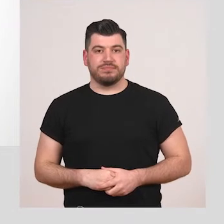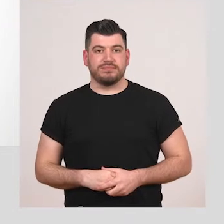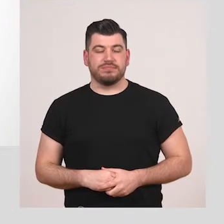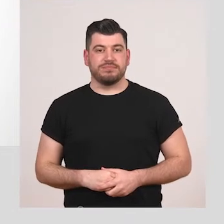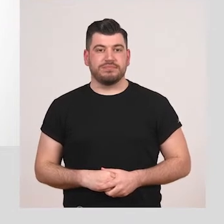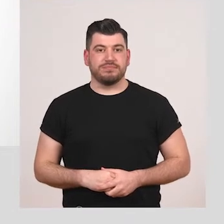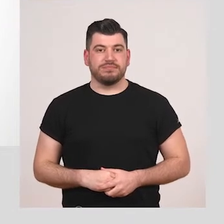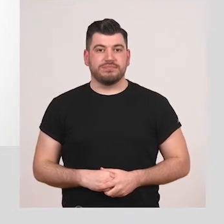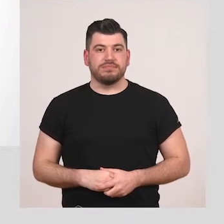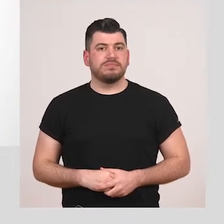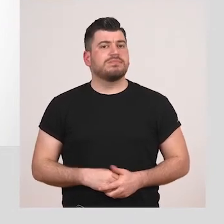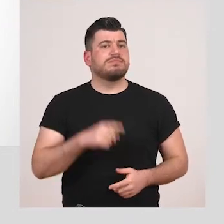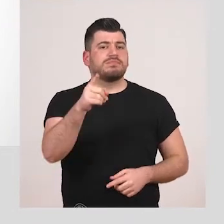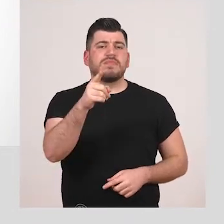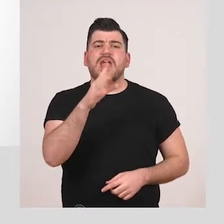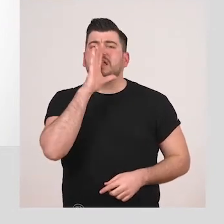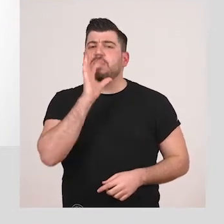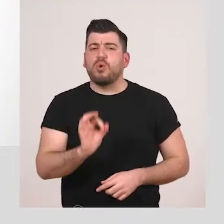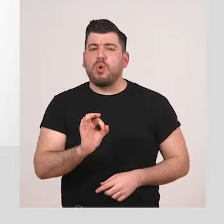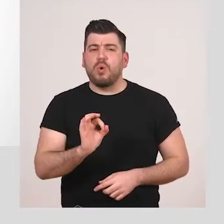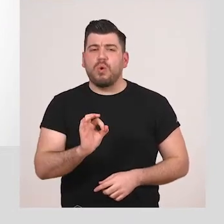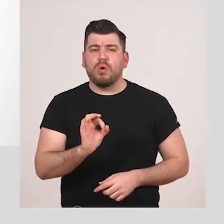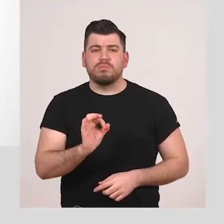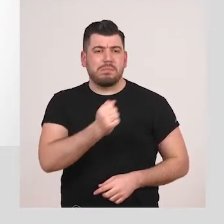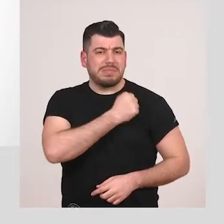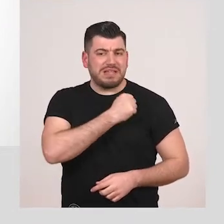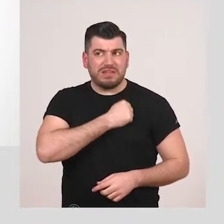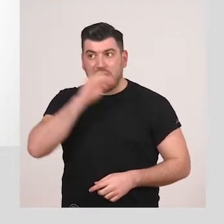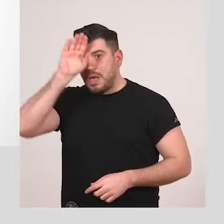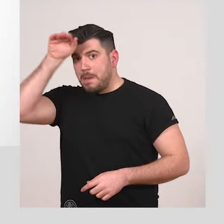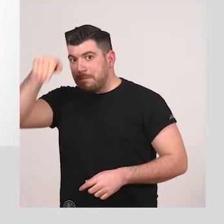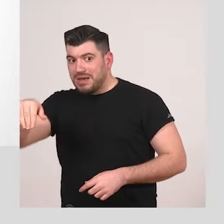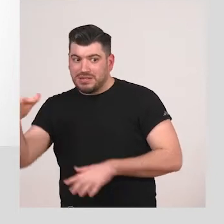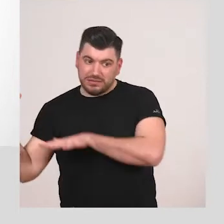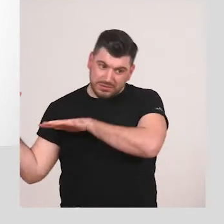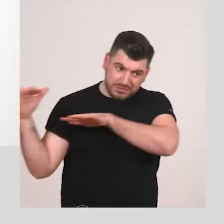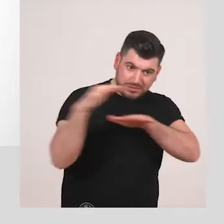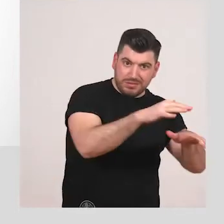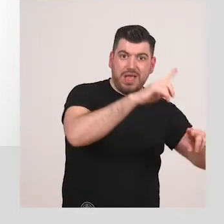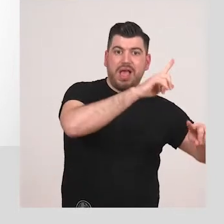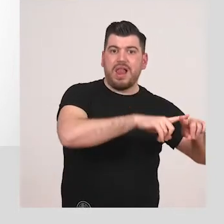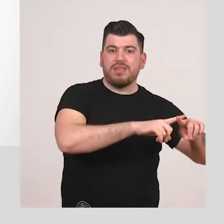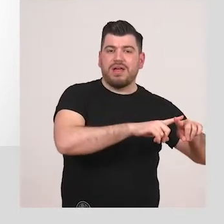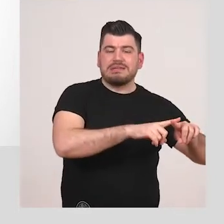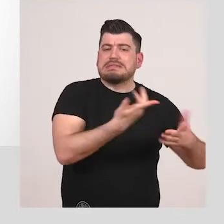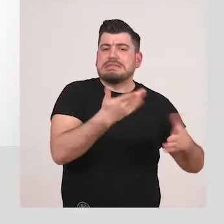Για ποιο λόγο πιστεύετε οι Πέρσες επιτέθηκαν στην Ελλάδα και με ποια